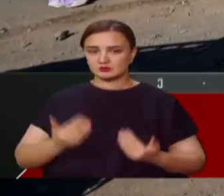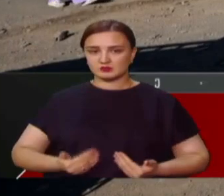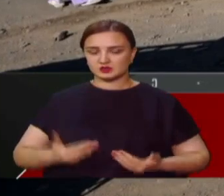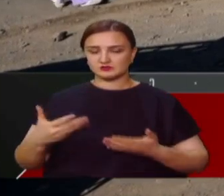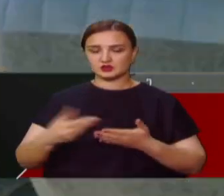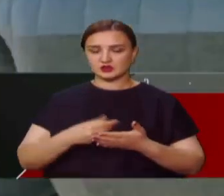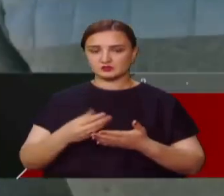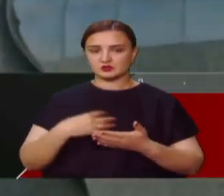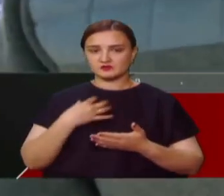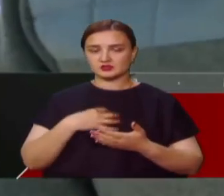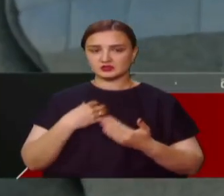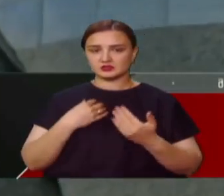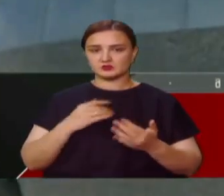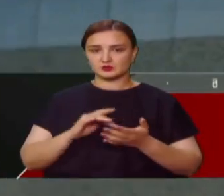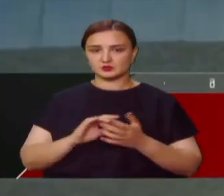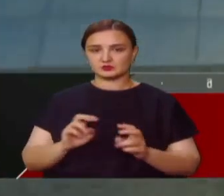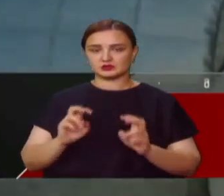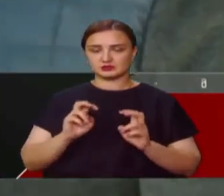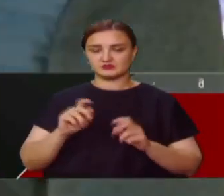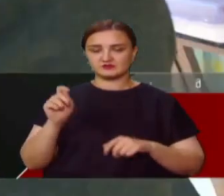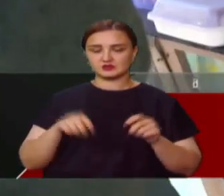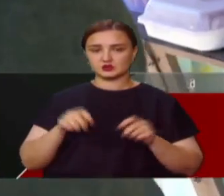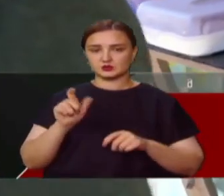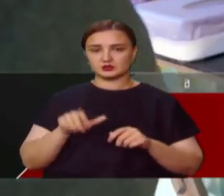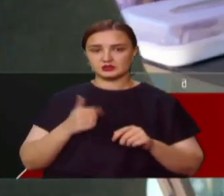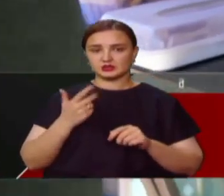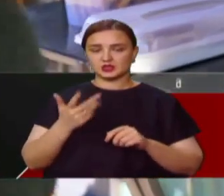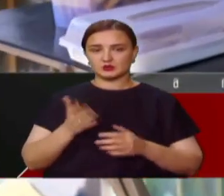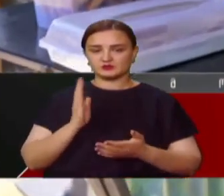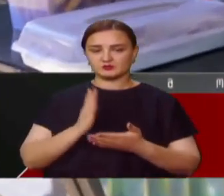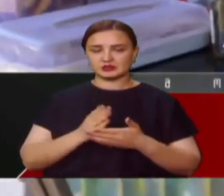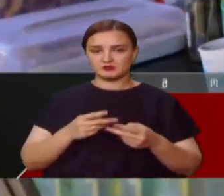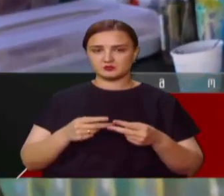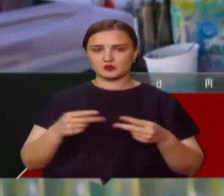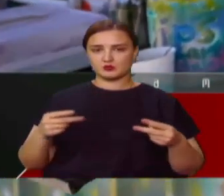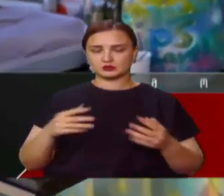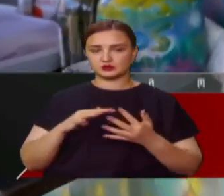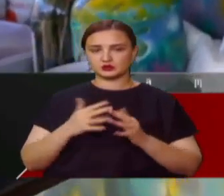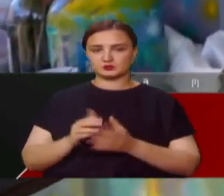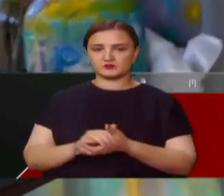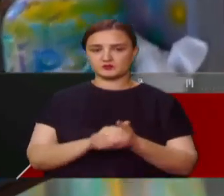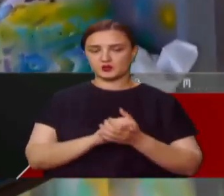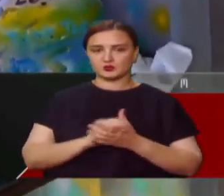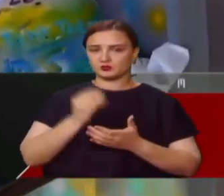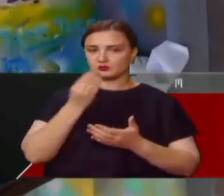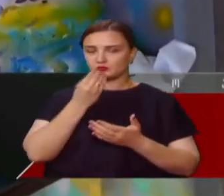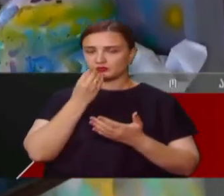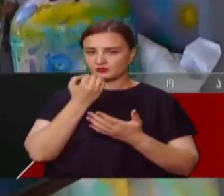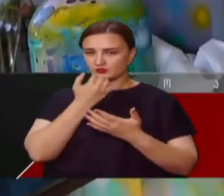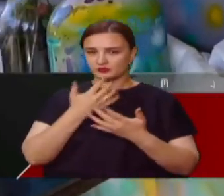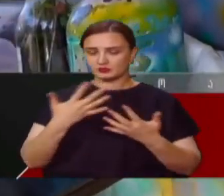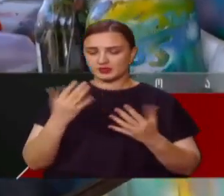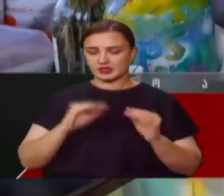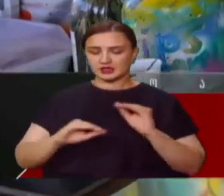შემოსავლის ძირითადი წყარო სწორედ ტურიზმია. ვიზიტორების რაოდენობის პირდაპირ პროპორციულია სოფლის მეურნეობის პროდუქტებისა და ხელნაკეთი